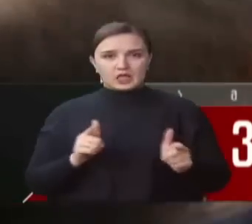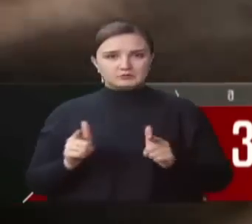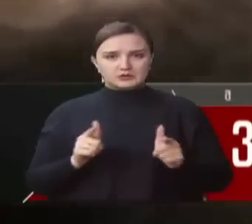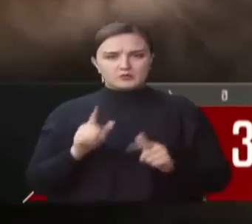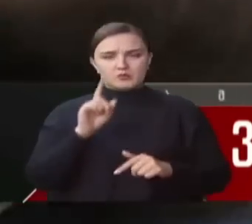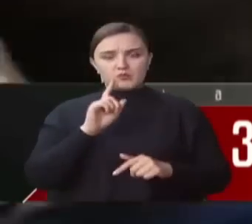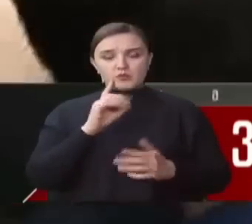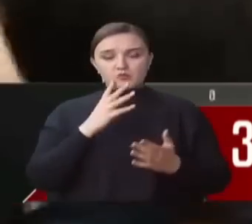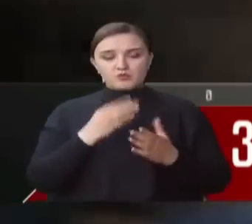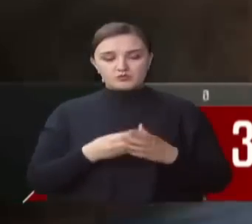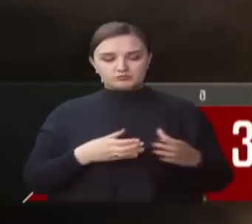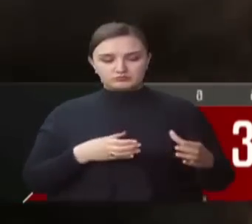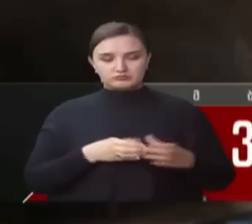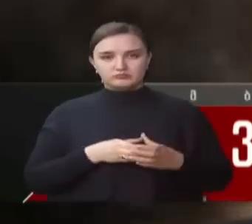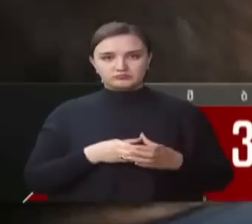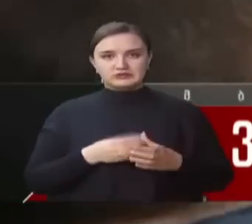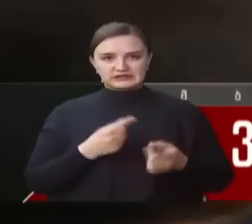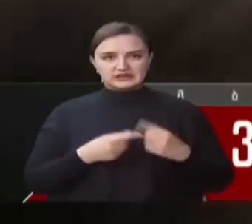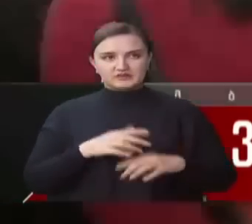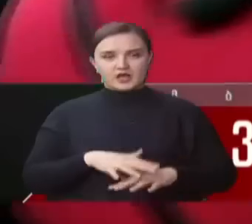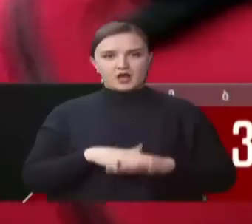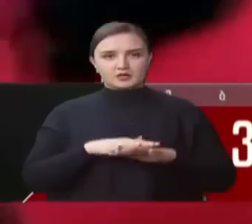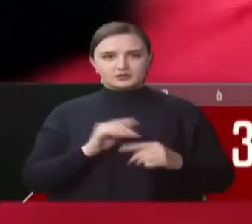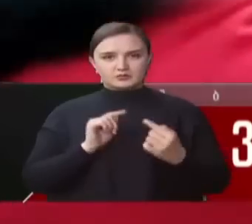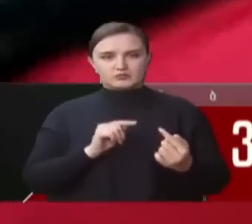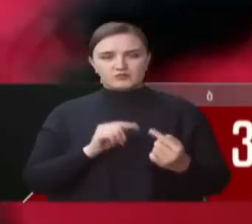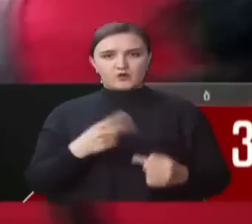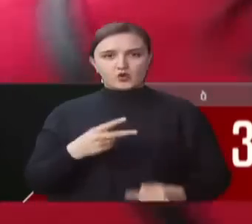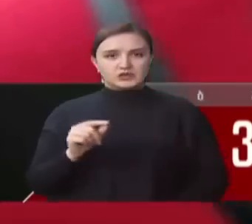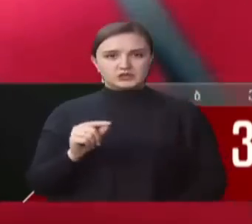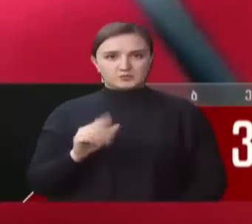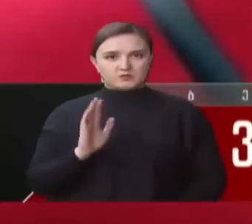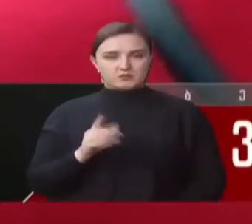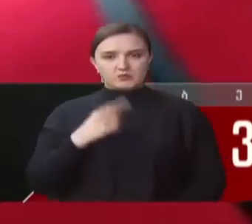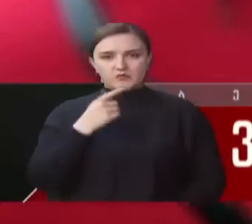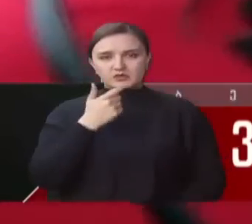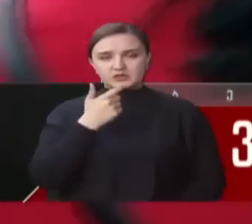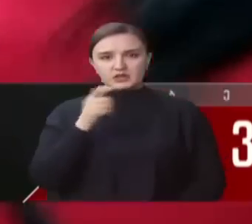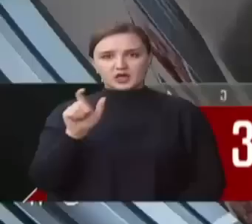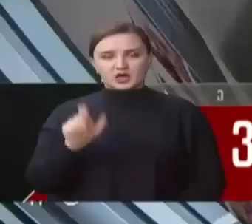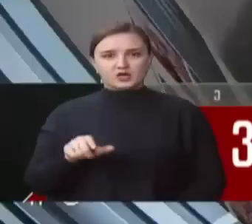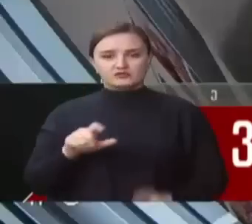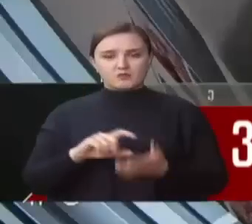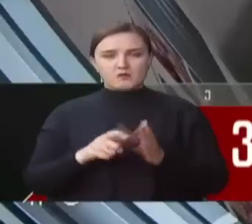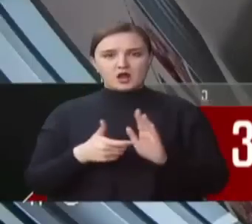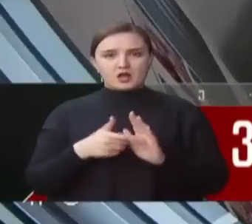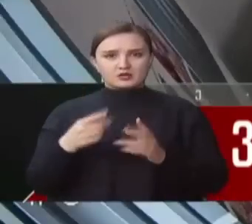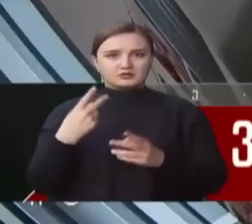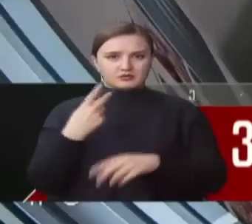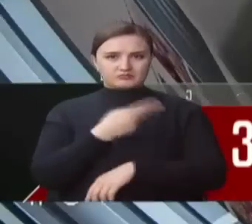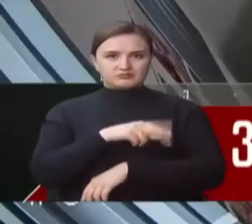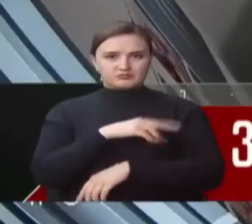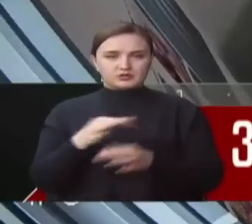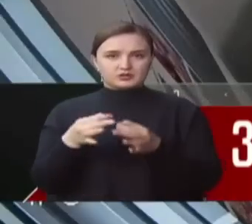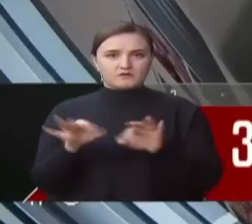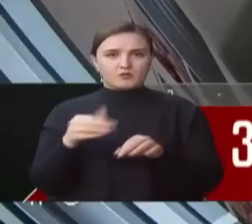ჯერჯერობით საკუთარ ფლანგთან ერთად, ისევ აქციებისთვის და განსაკუთრებით 20 თებერვლისთვის, როცა მიხეილ სააკაშვილის პალატიდან დახსნის მოთხოვნით,